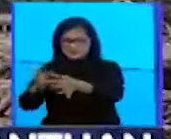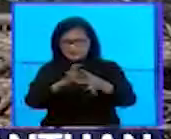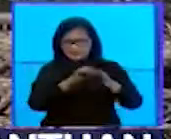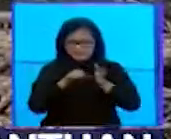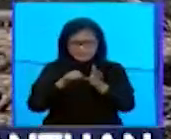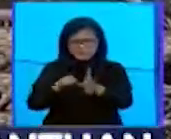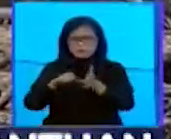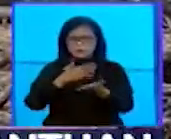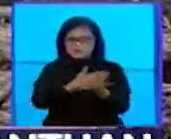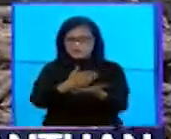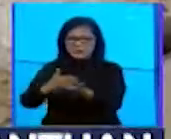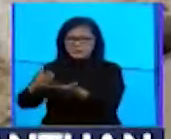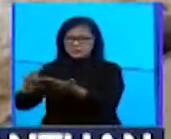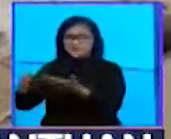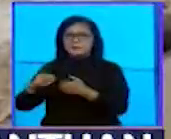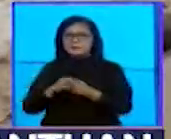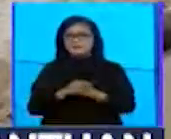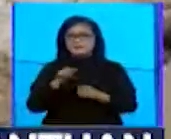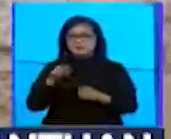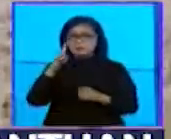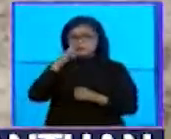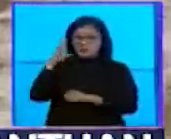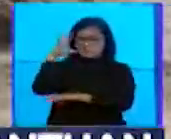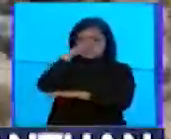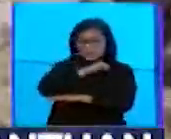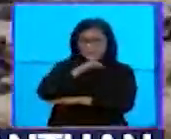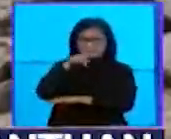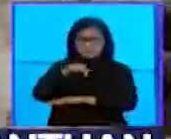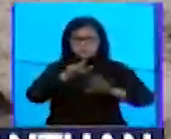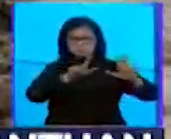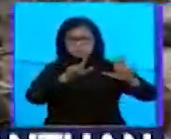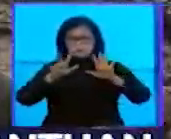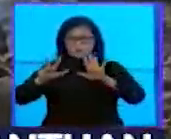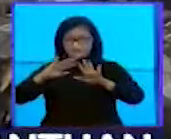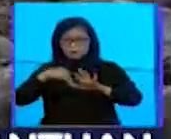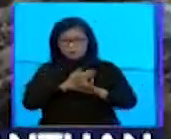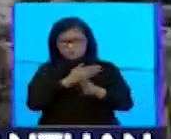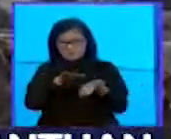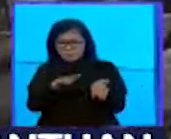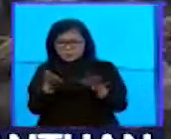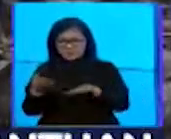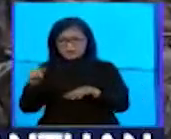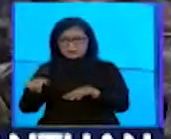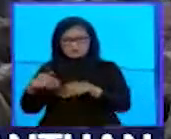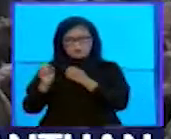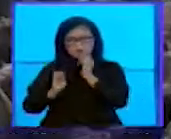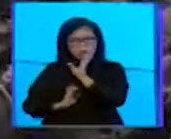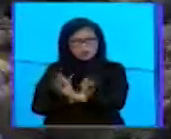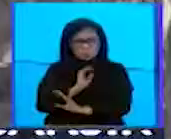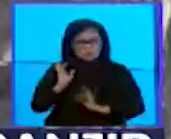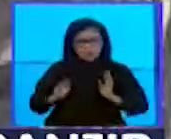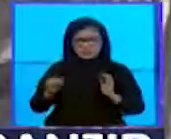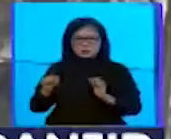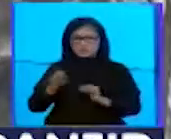Tenggara Timur. Hingga Senin malam tercatat 78 korban dinyatakan meninggal dunia, sejumlah orang luka-luka dan lebih dari 2.000